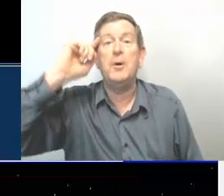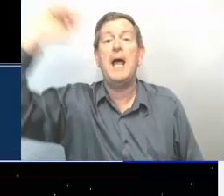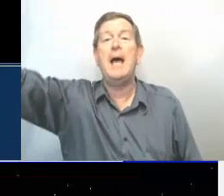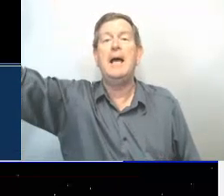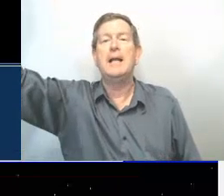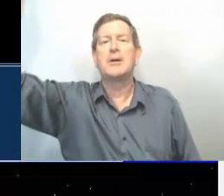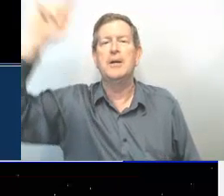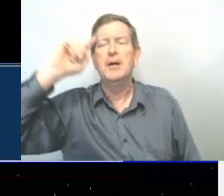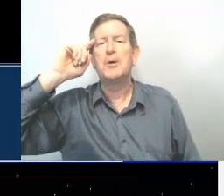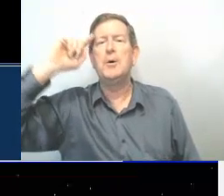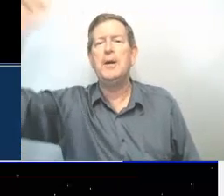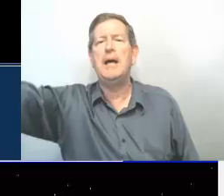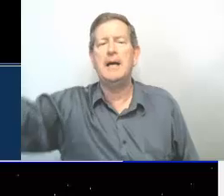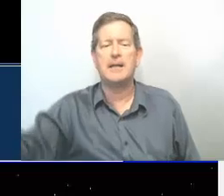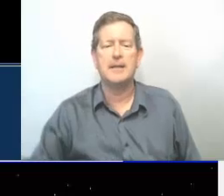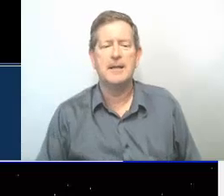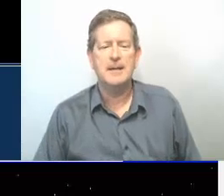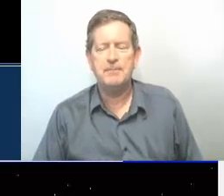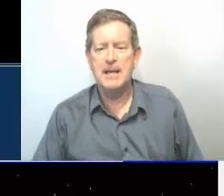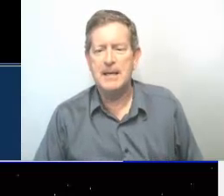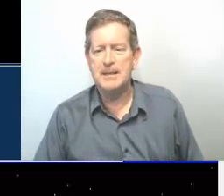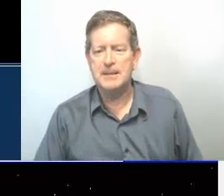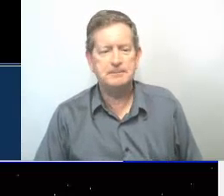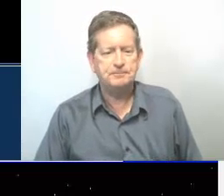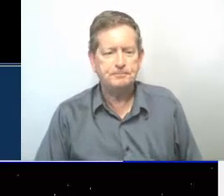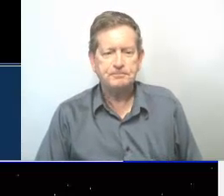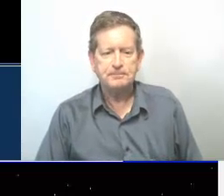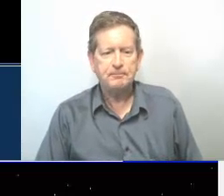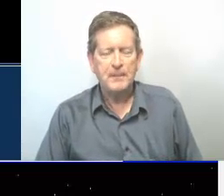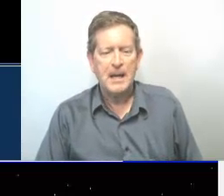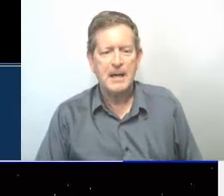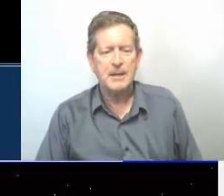verbe connaître. Connaître. Et